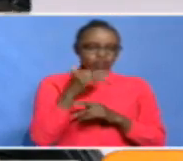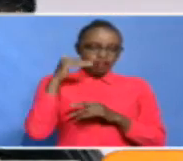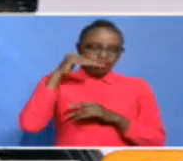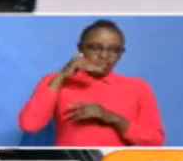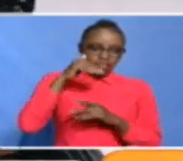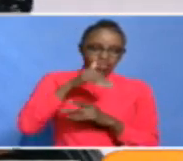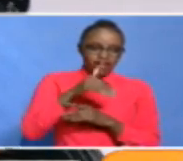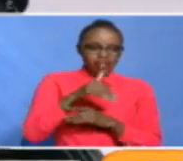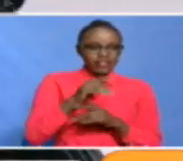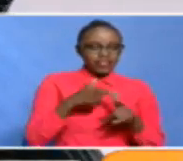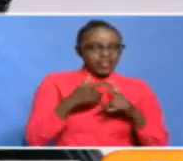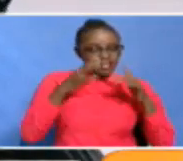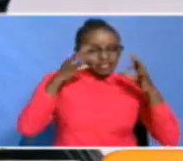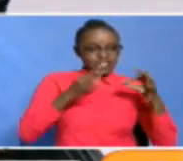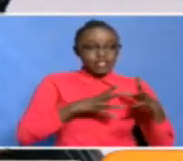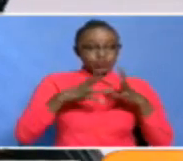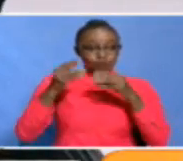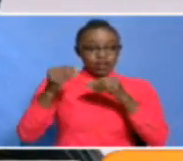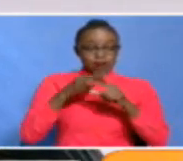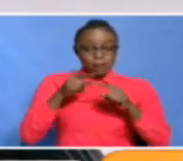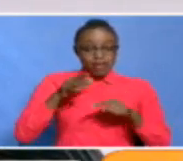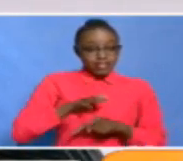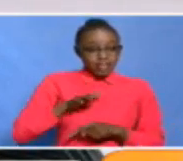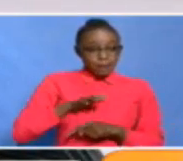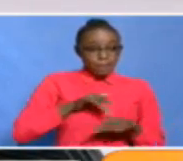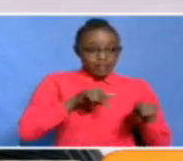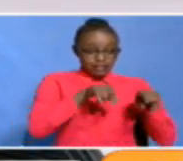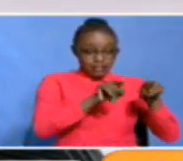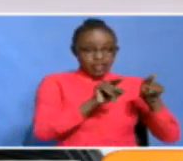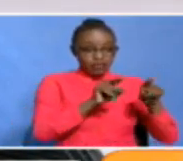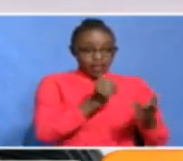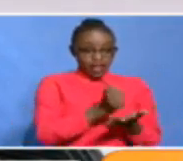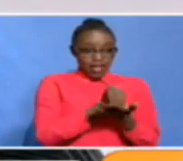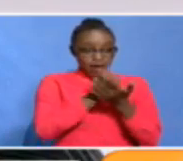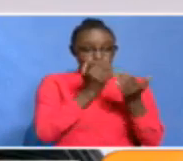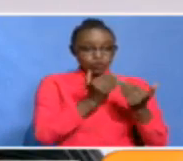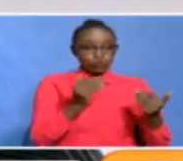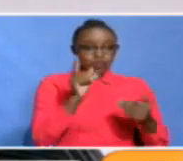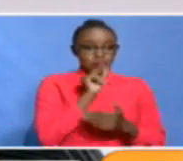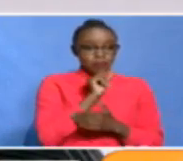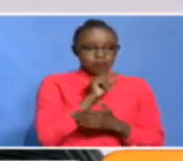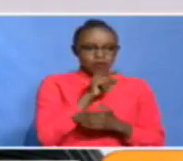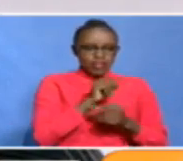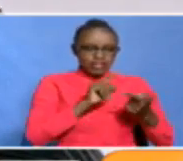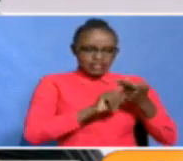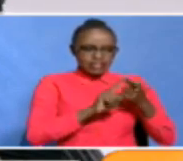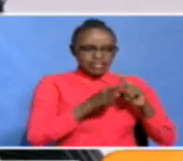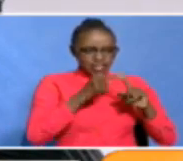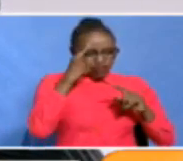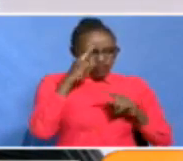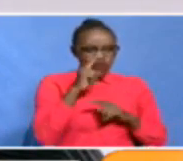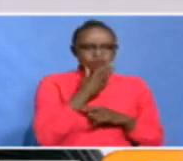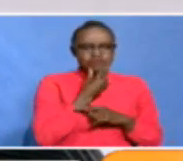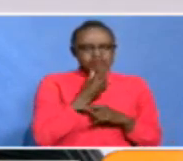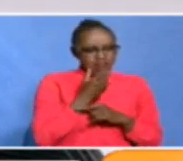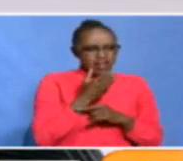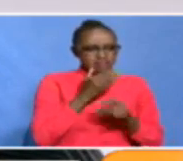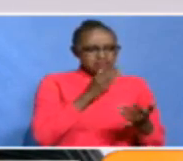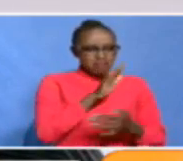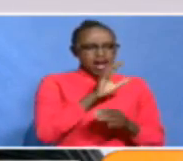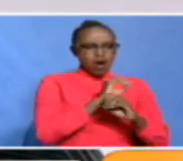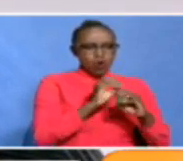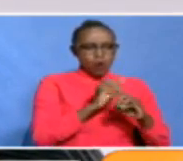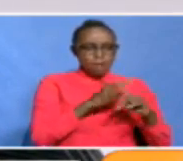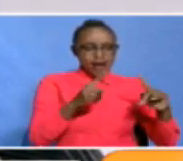pia aondoke. Lakini sasa huyu mama pia aliweza kusaidia watoto. Sasa yule standard ya bwana ndio haikuwa yake.